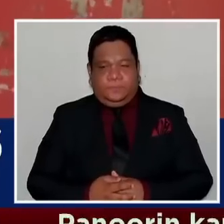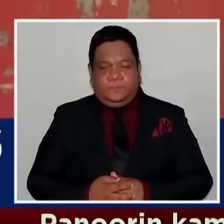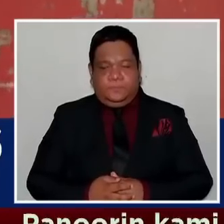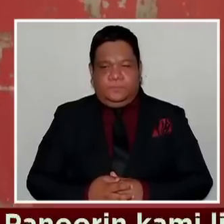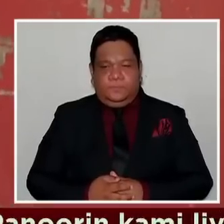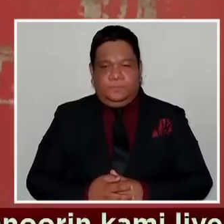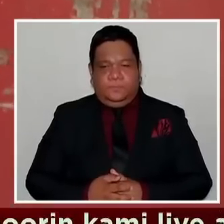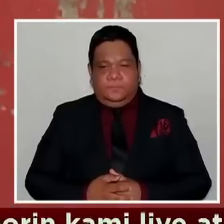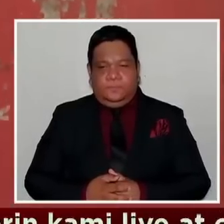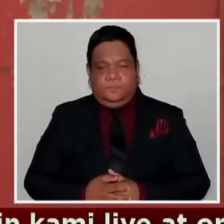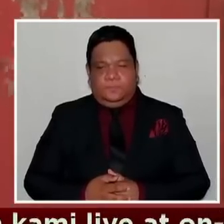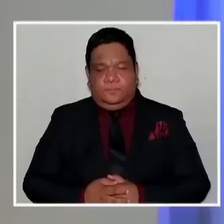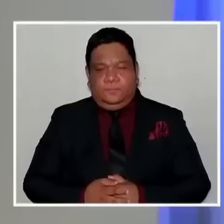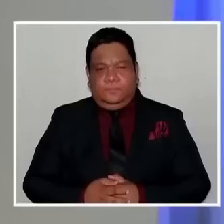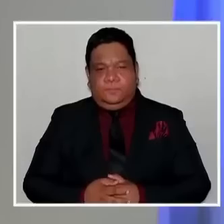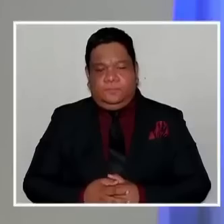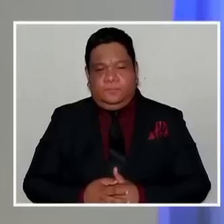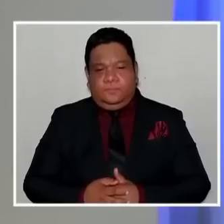ABS-CBN News.